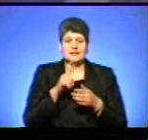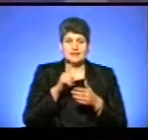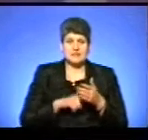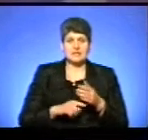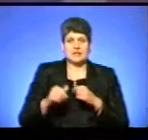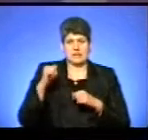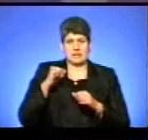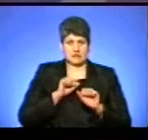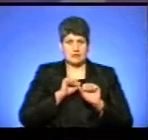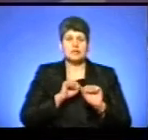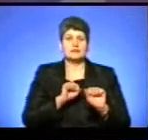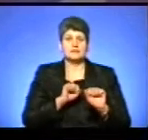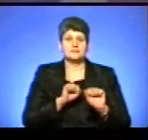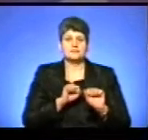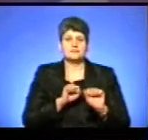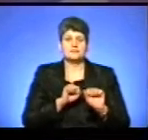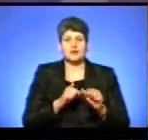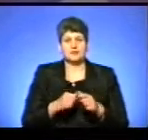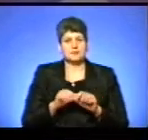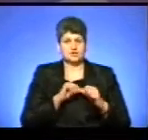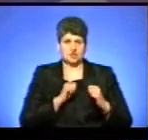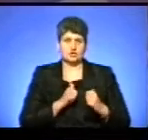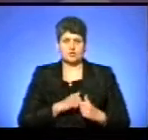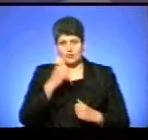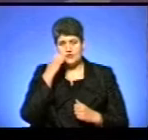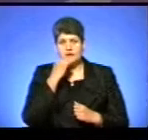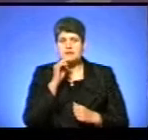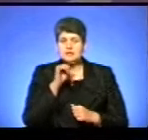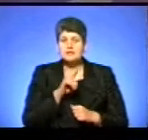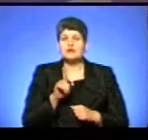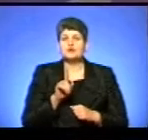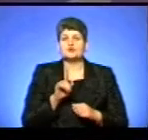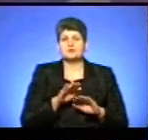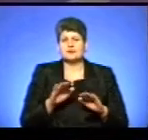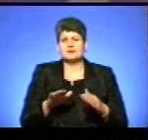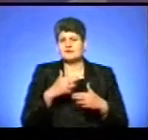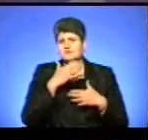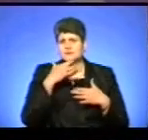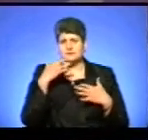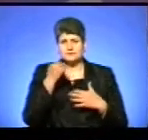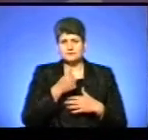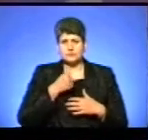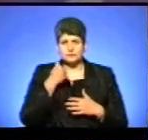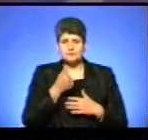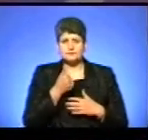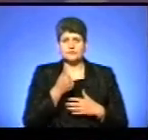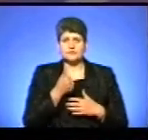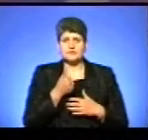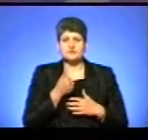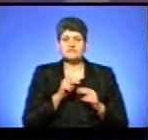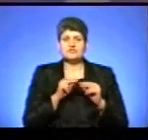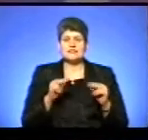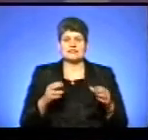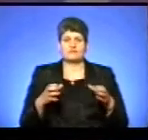І ми щиро дякуємо за те, що дітки вже протягом стількох років з